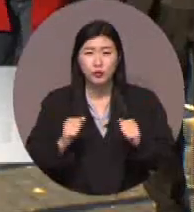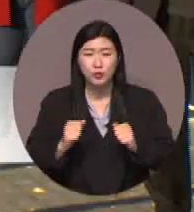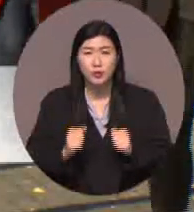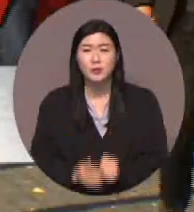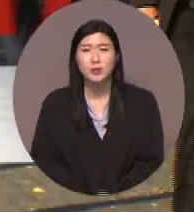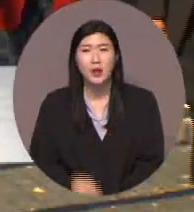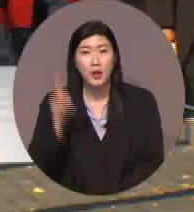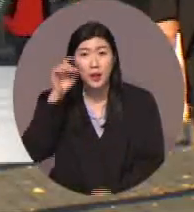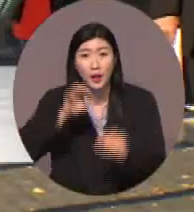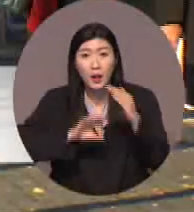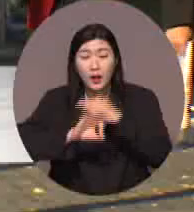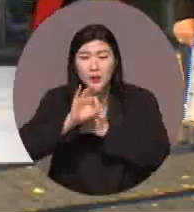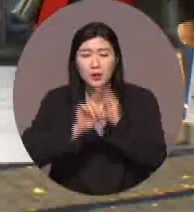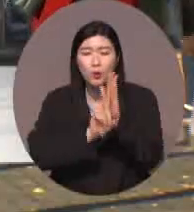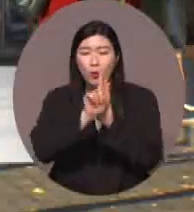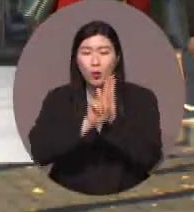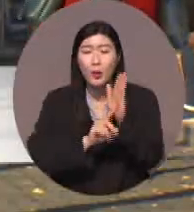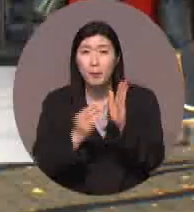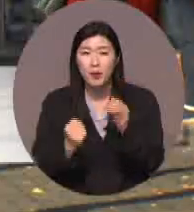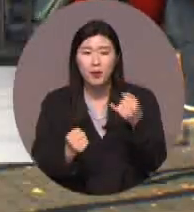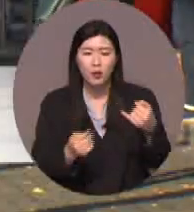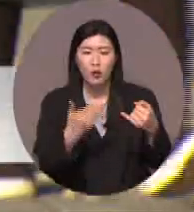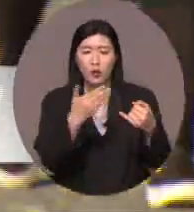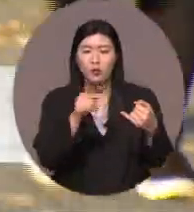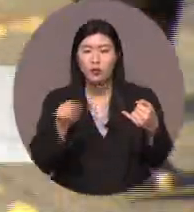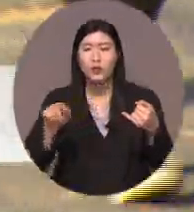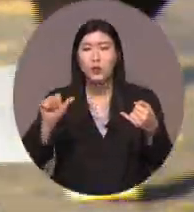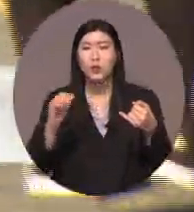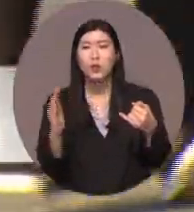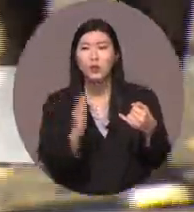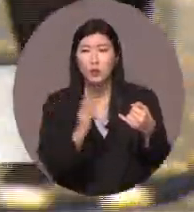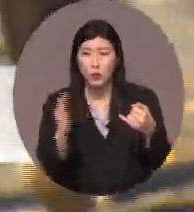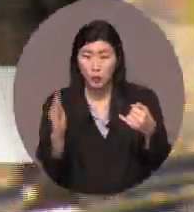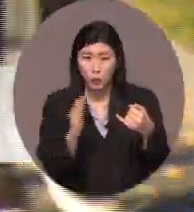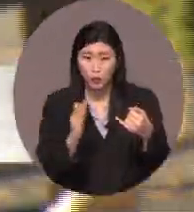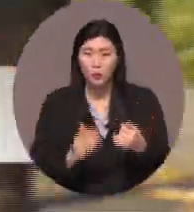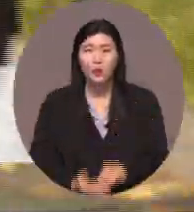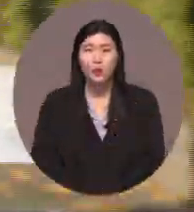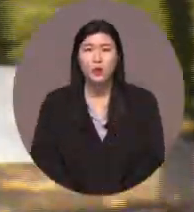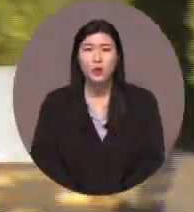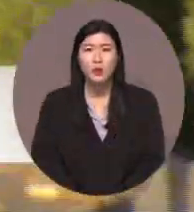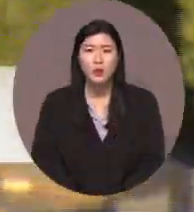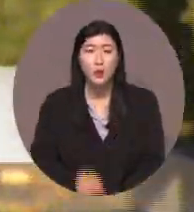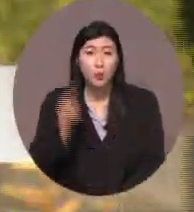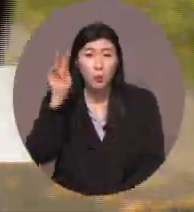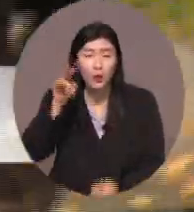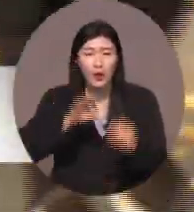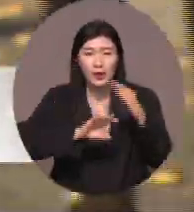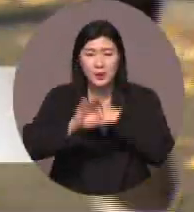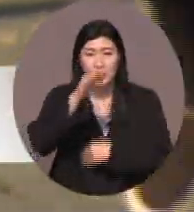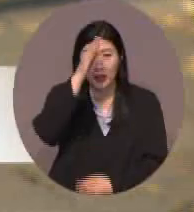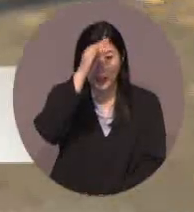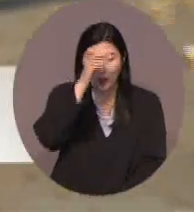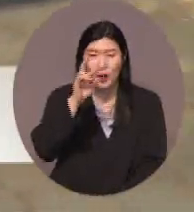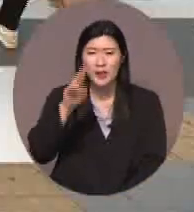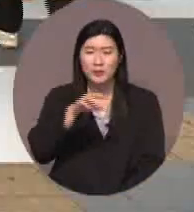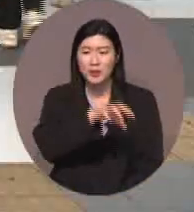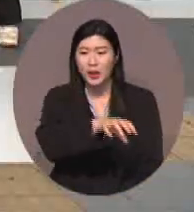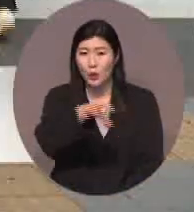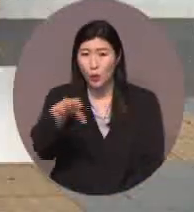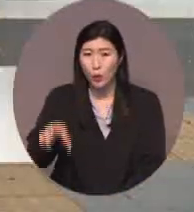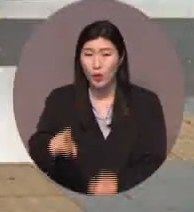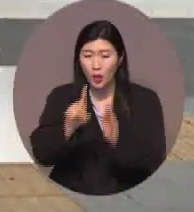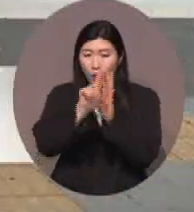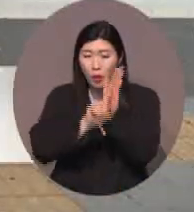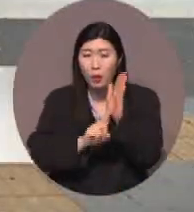내일 아침 출근길은 영하 9도에서 영하 5도의 분포를 보이겠고 모레 아침은 계룡 금산 등 충남